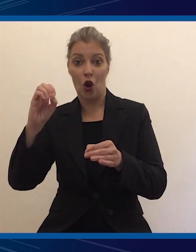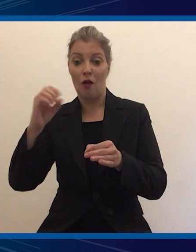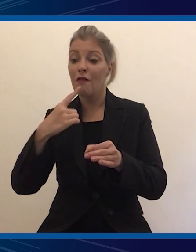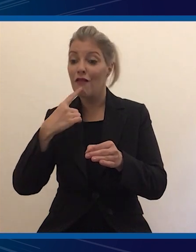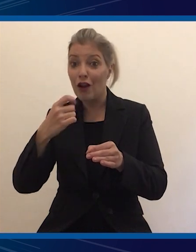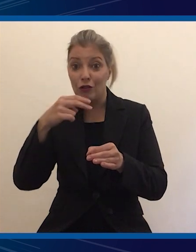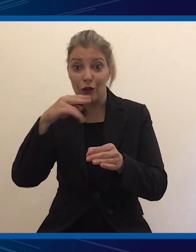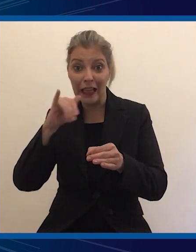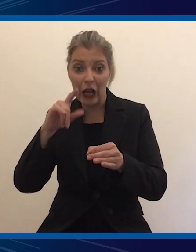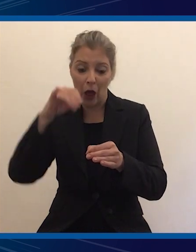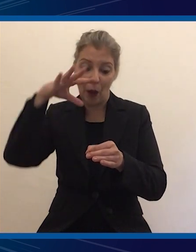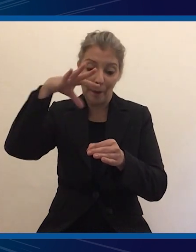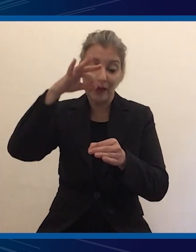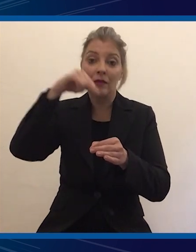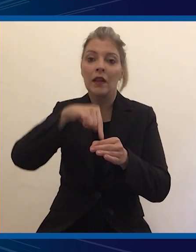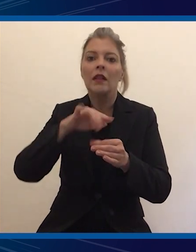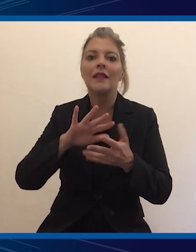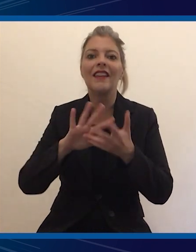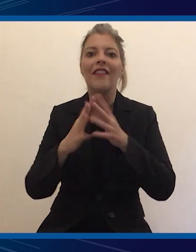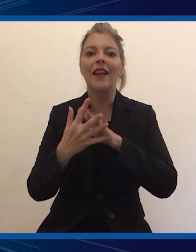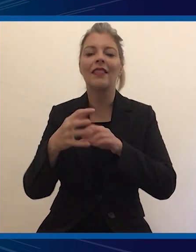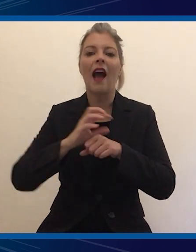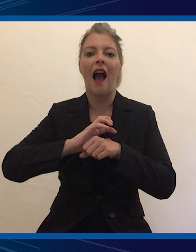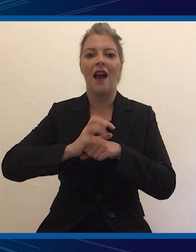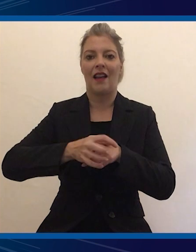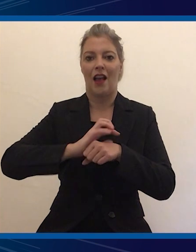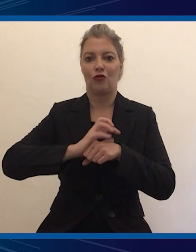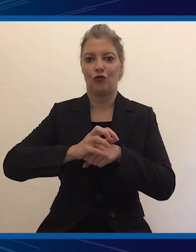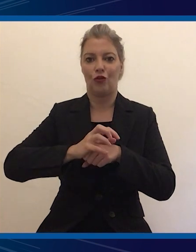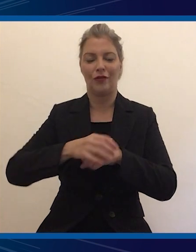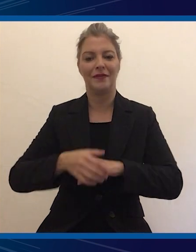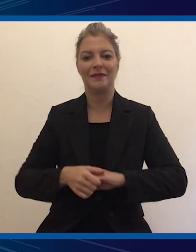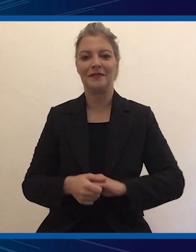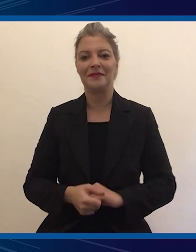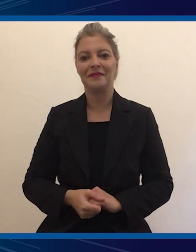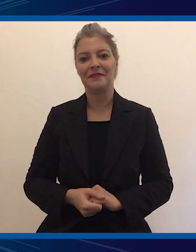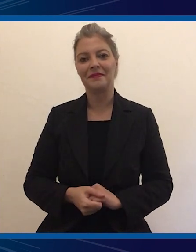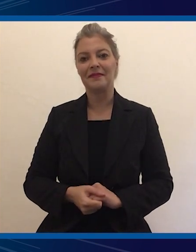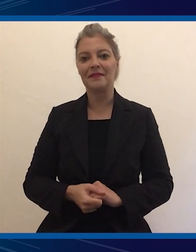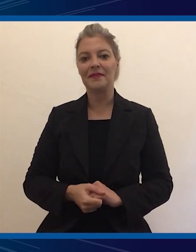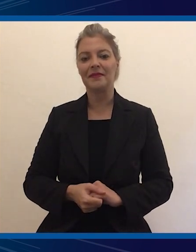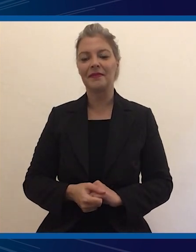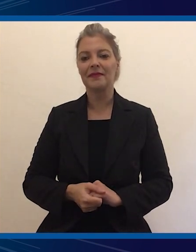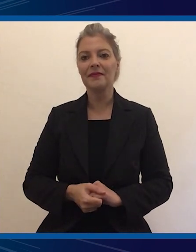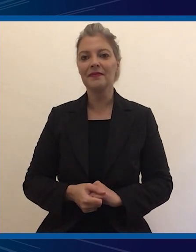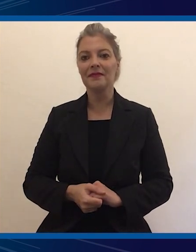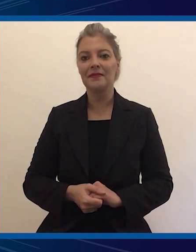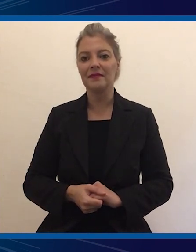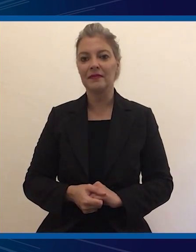questo specifico caso, è influenzato dall'ambiente in cui si trova, il solvente.